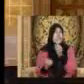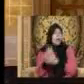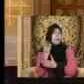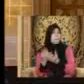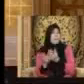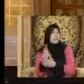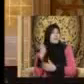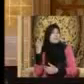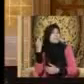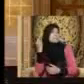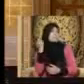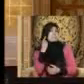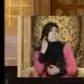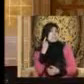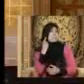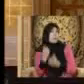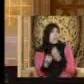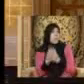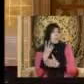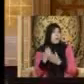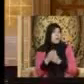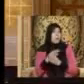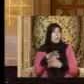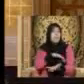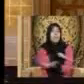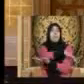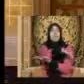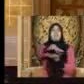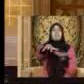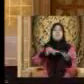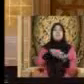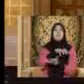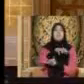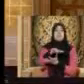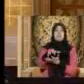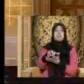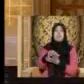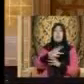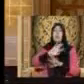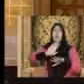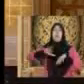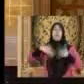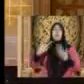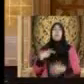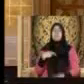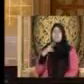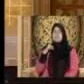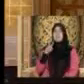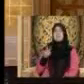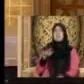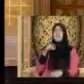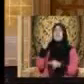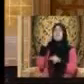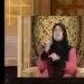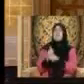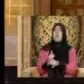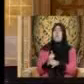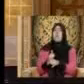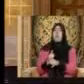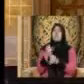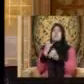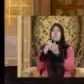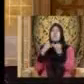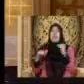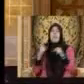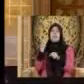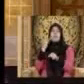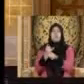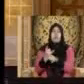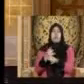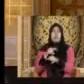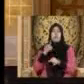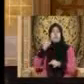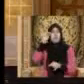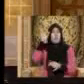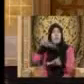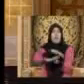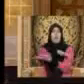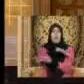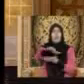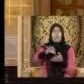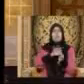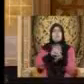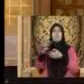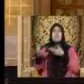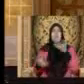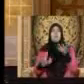وأخبار وطلعت من بعد ما هيش صحيحة، أو في جزء منها ما هيش صحيحة وجزء آخر صحيح، ومن بعد البلاد دخلت بعضها، والبلاد شنو اللي صار فيها؟ هذه